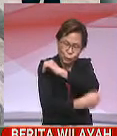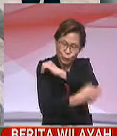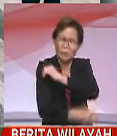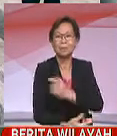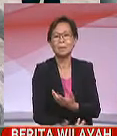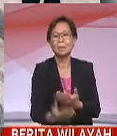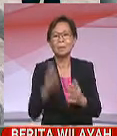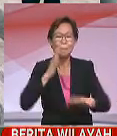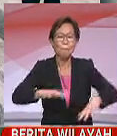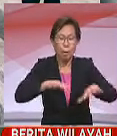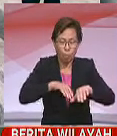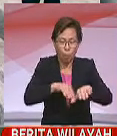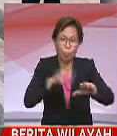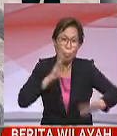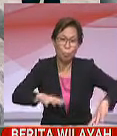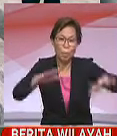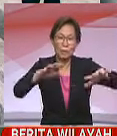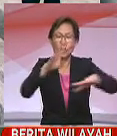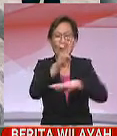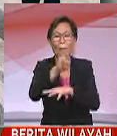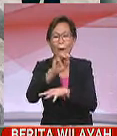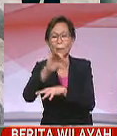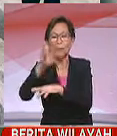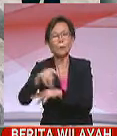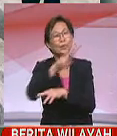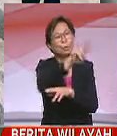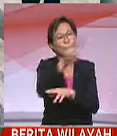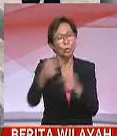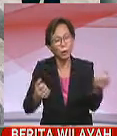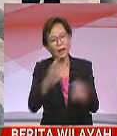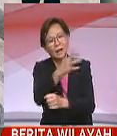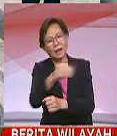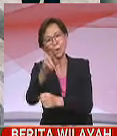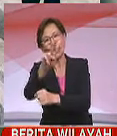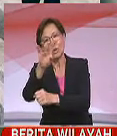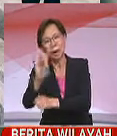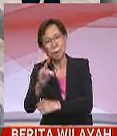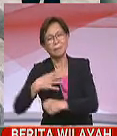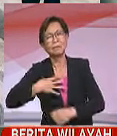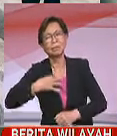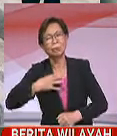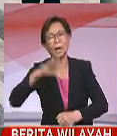bantuan banjir Mawib terdiri daripada 22 kenderaan dan 28 sukarelawan Mawib.